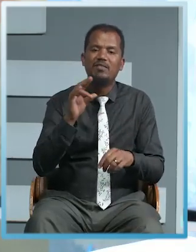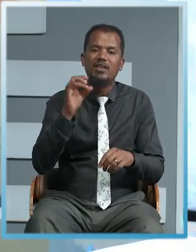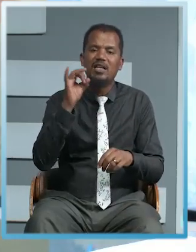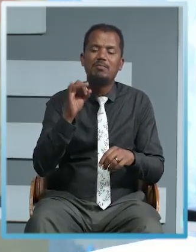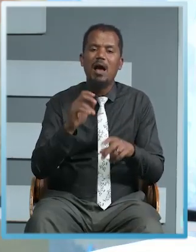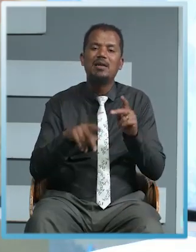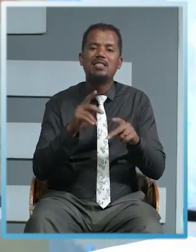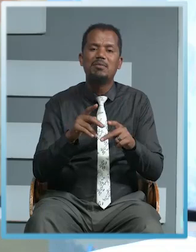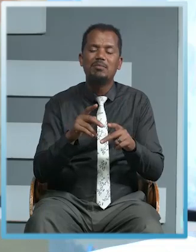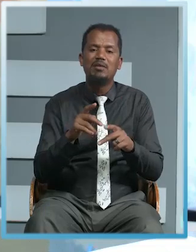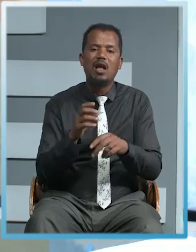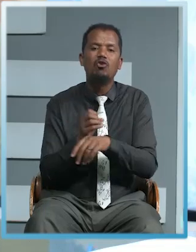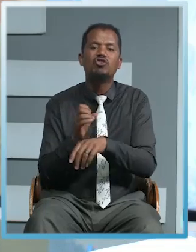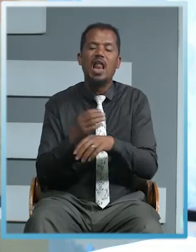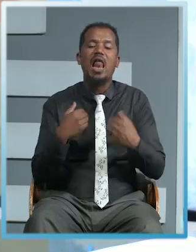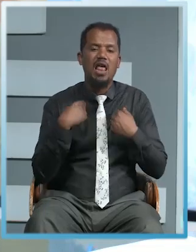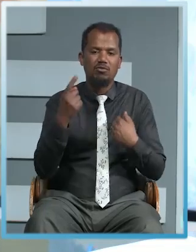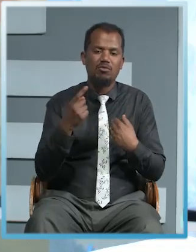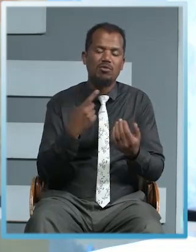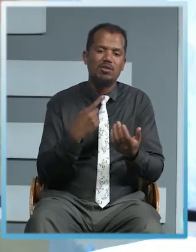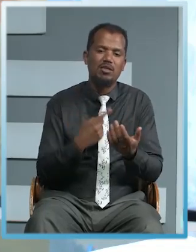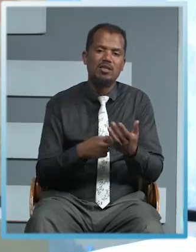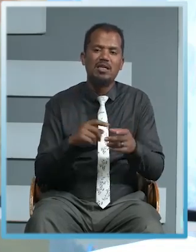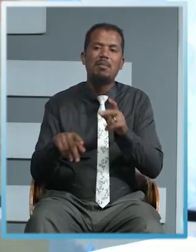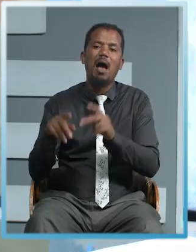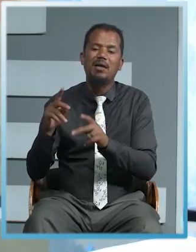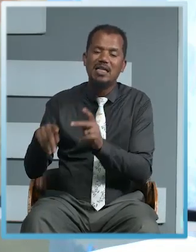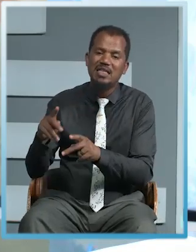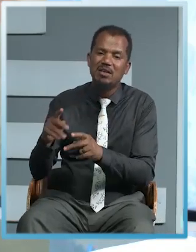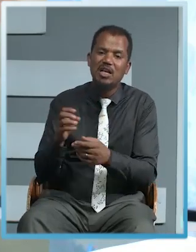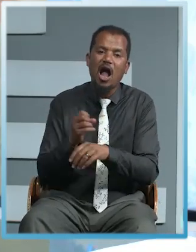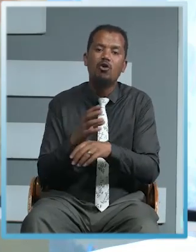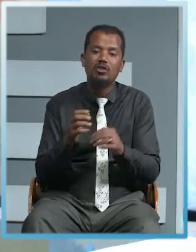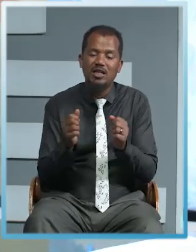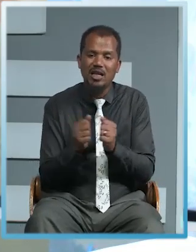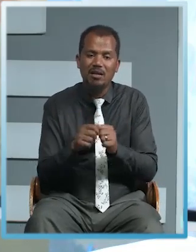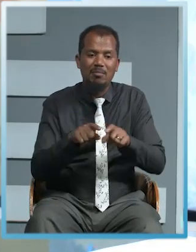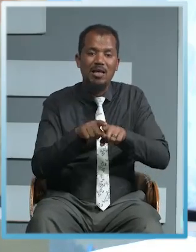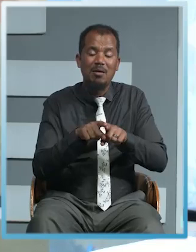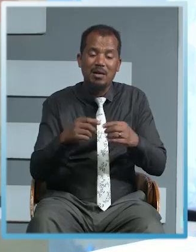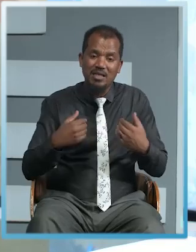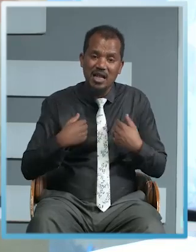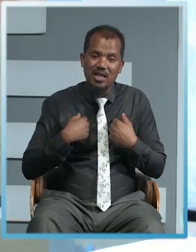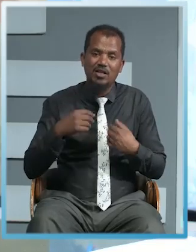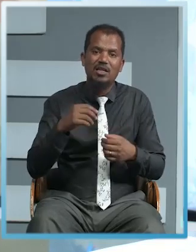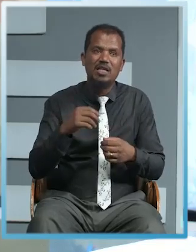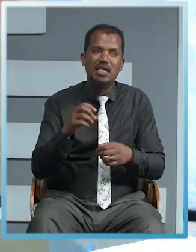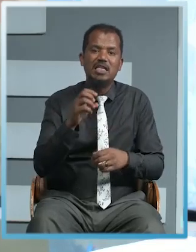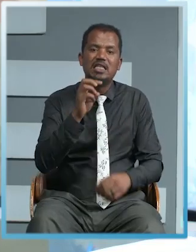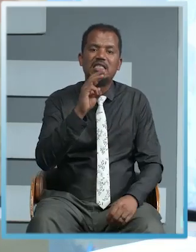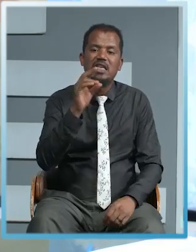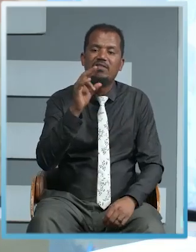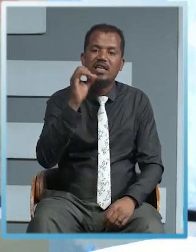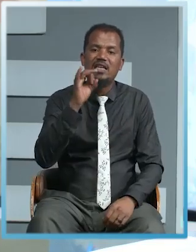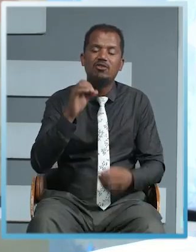ካውንስል የሚባላል አንቺም ታቂ እንደሆነ በሲቪል ማህበረሰብ ካውንስል ጋራ መግባባት ስላለ ሲቪል ሶሳይቲ የሆናችሁ